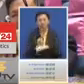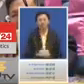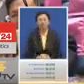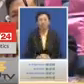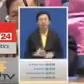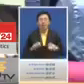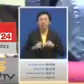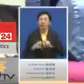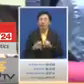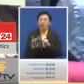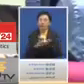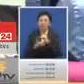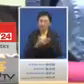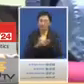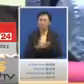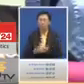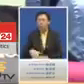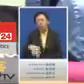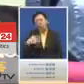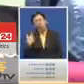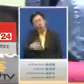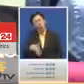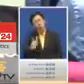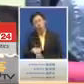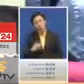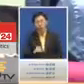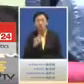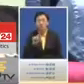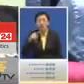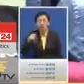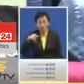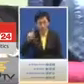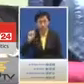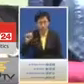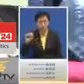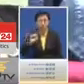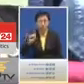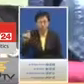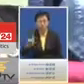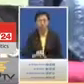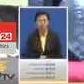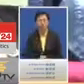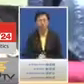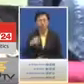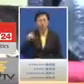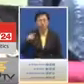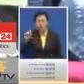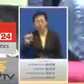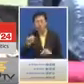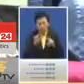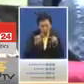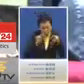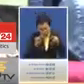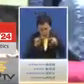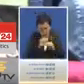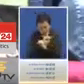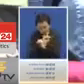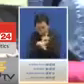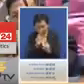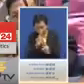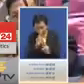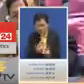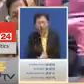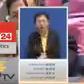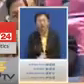รุนแรงของยาเสพติดผมจะบอกให้ไปถามปปส.สิวันนี้เขาเฝ้าระวังระดับไหนครับเมื่อก่อนเฝ้า